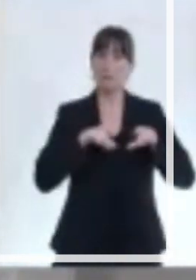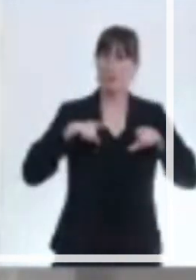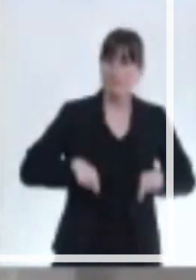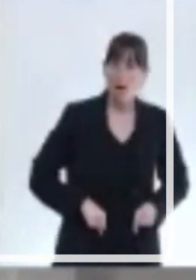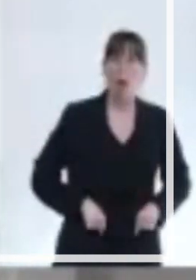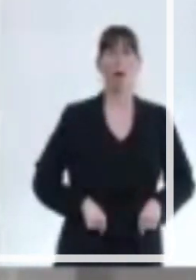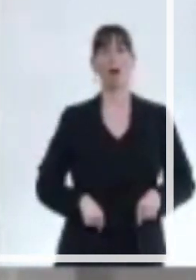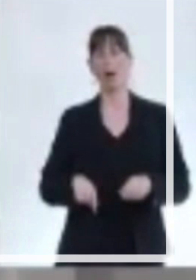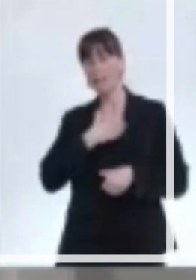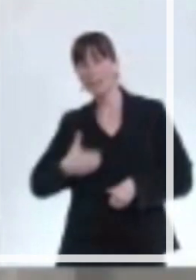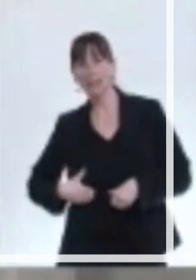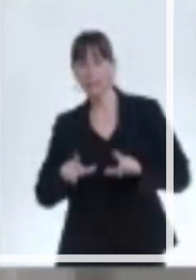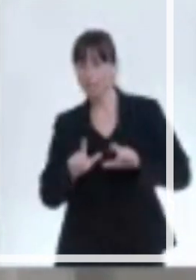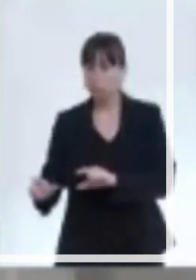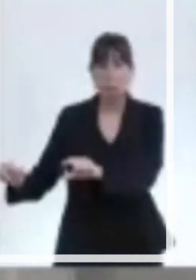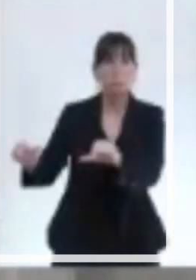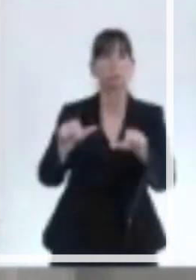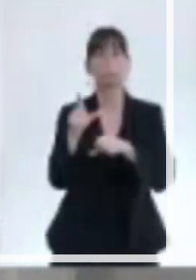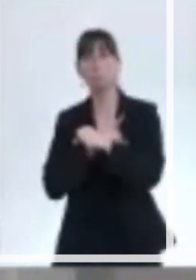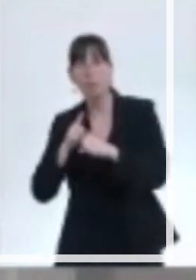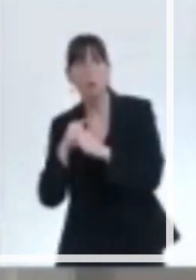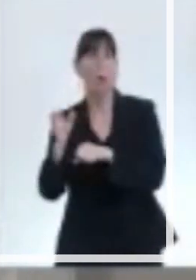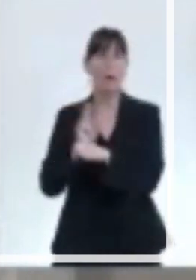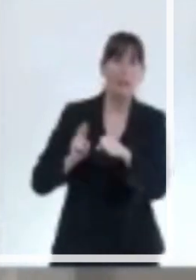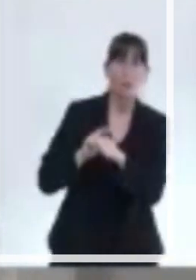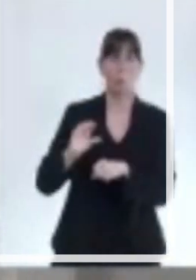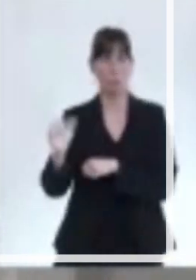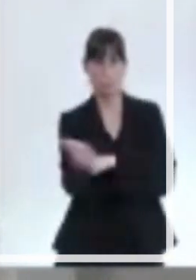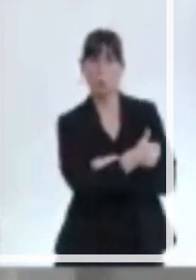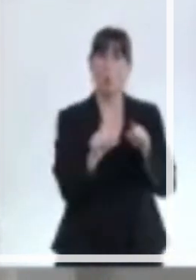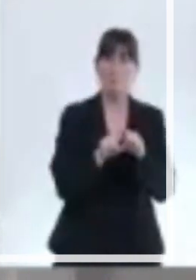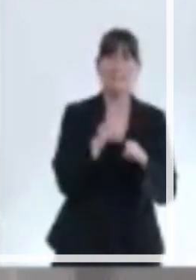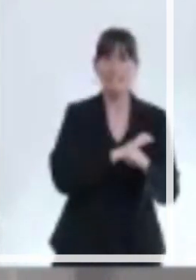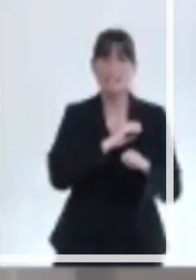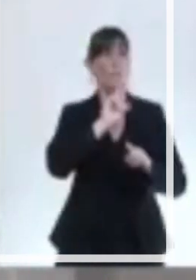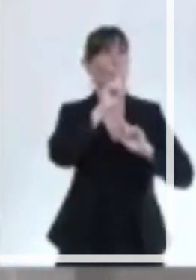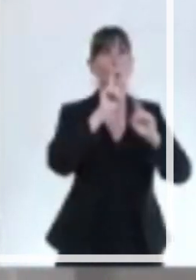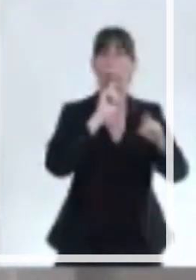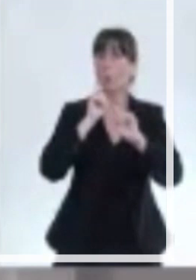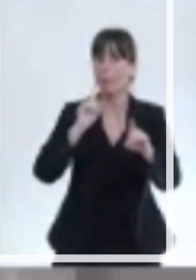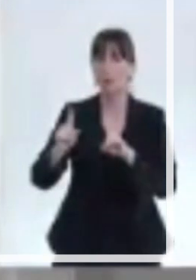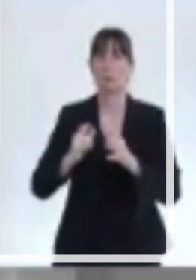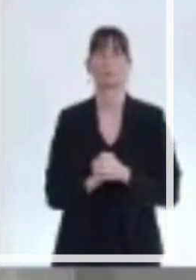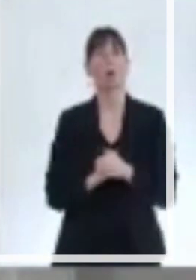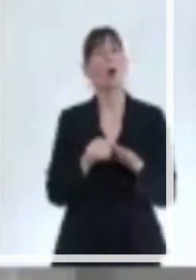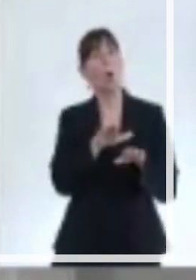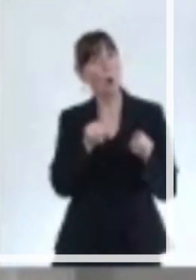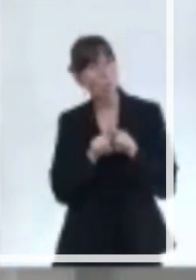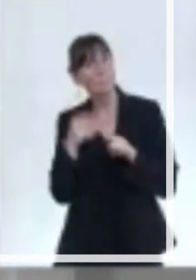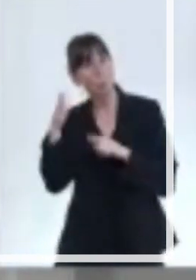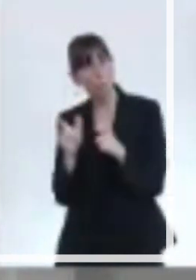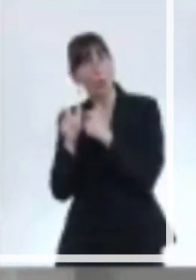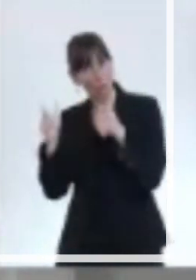en cherchant à apporter je les en remercie des masques et également des entreprises qui se sont engagées sur ce chemin avec nous